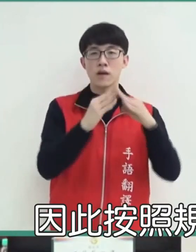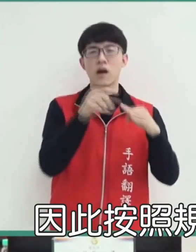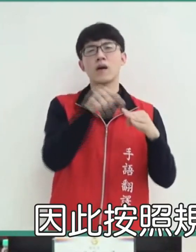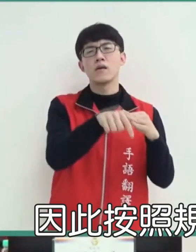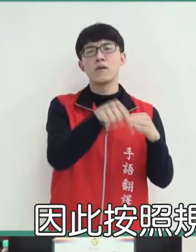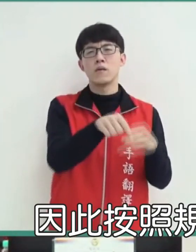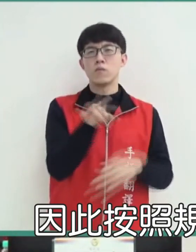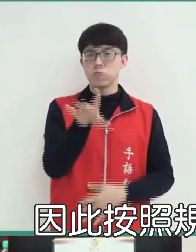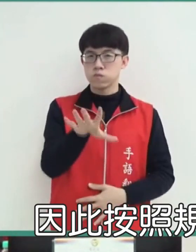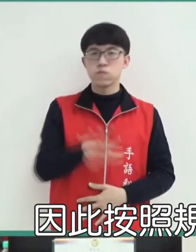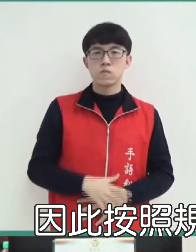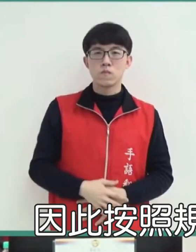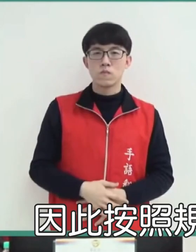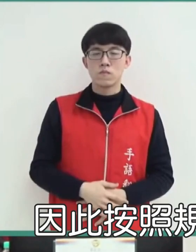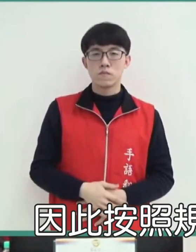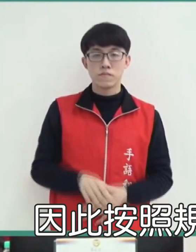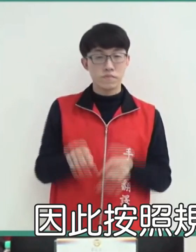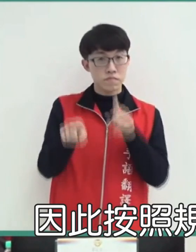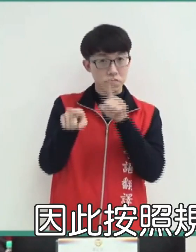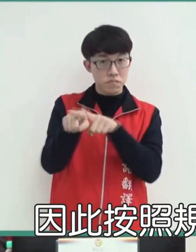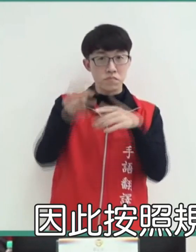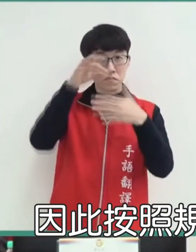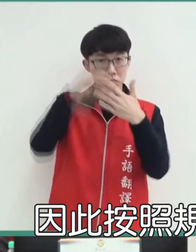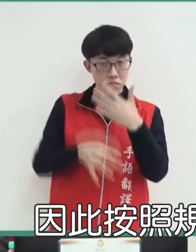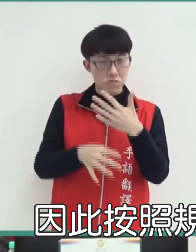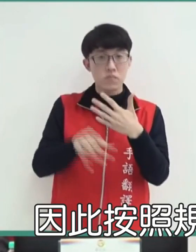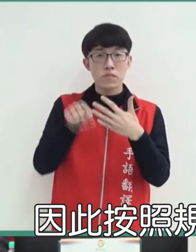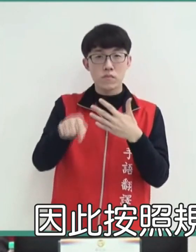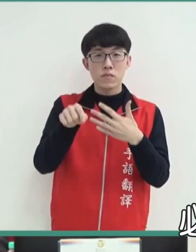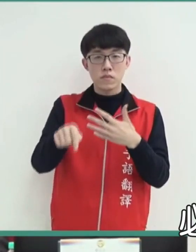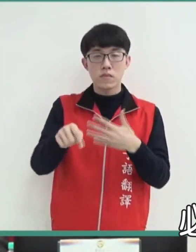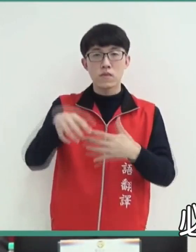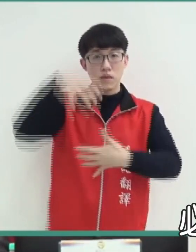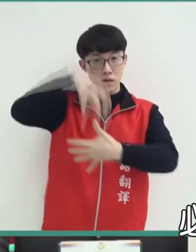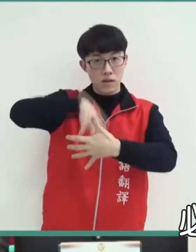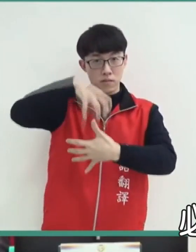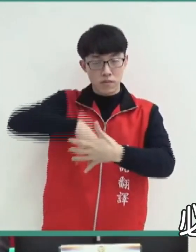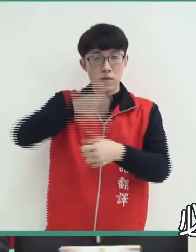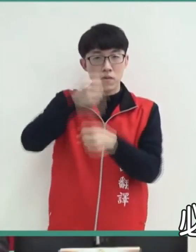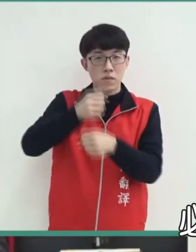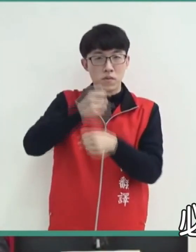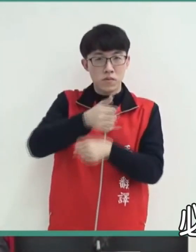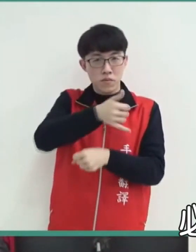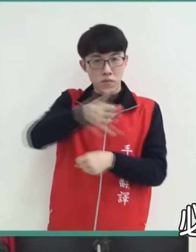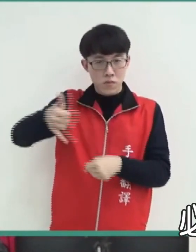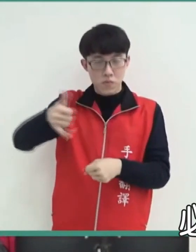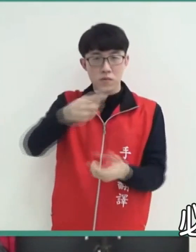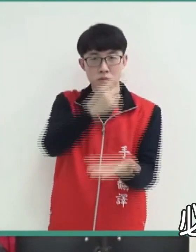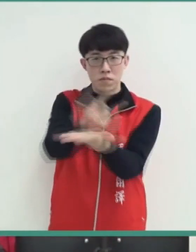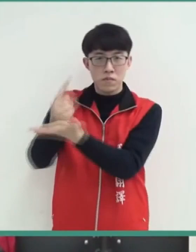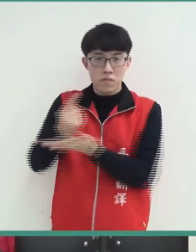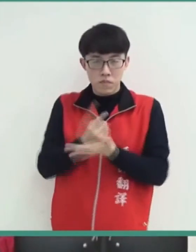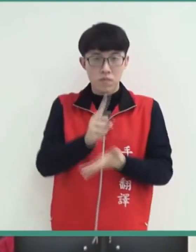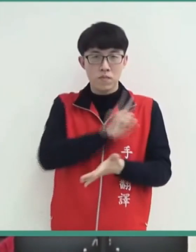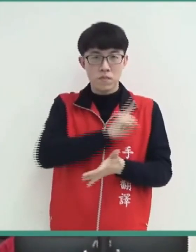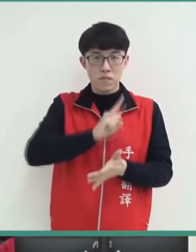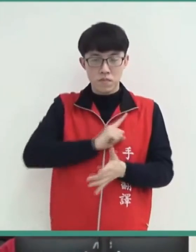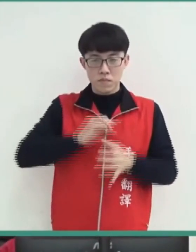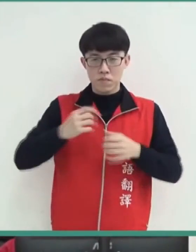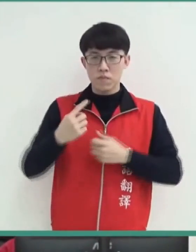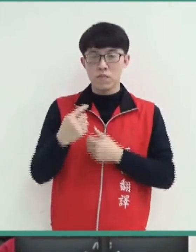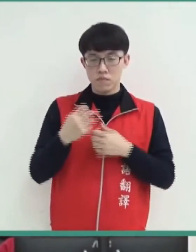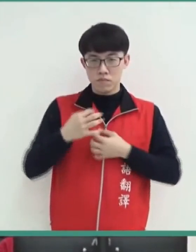按照规定，那么联邦银行建行分行的员工必须做自主健康管理，